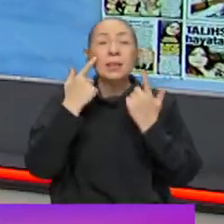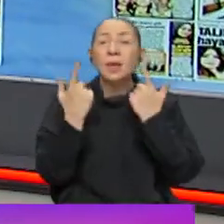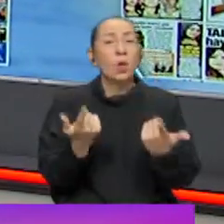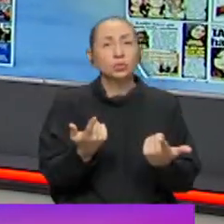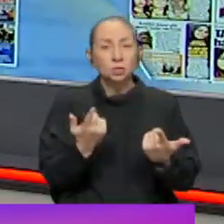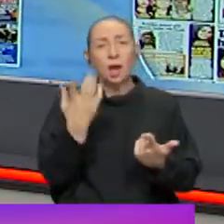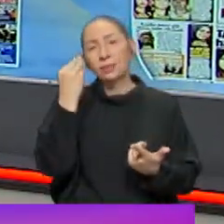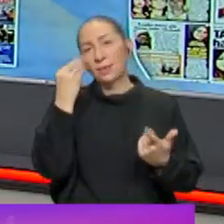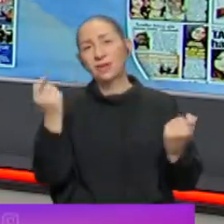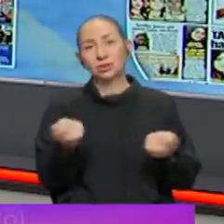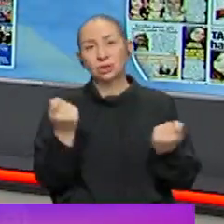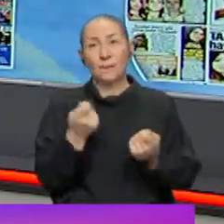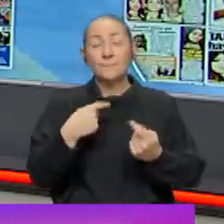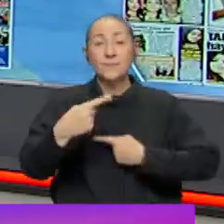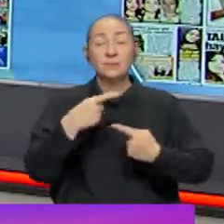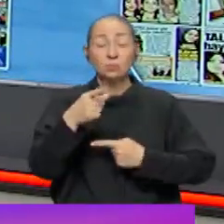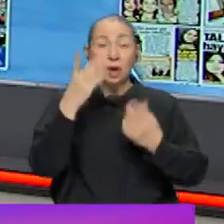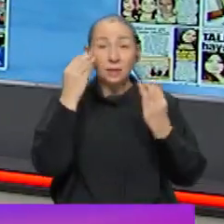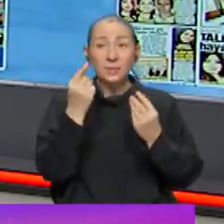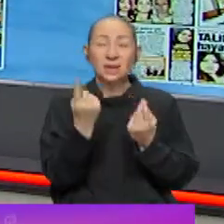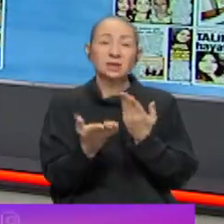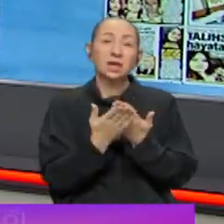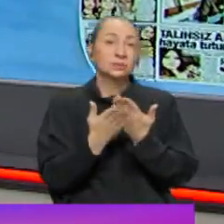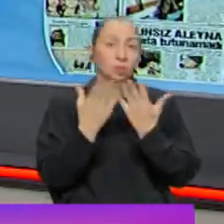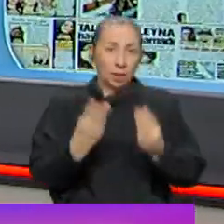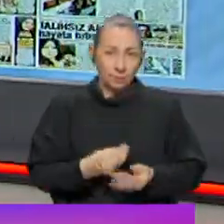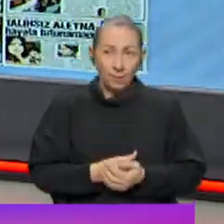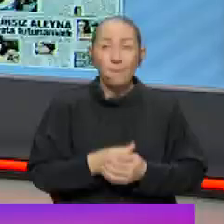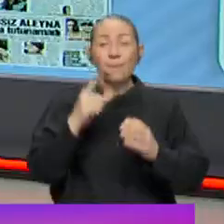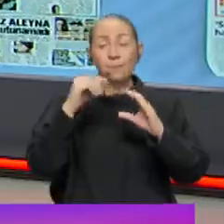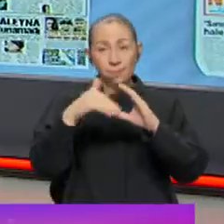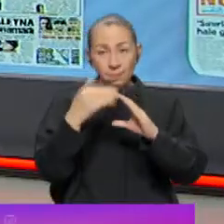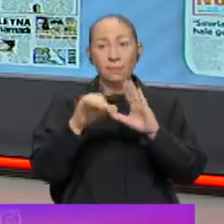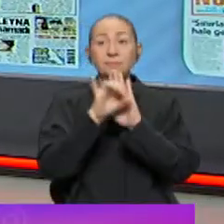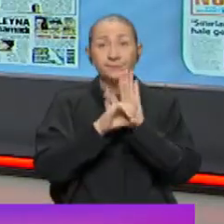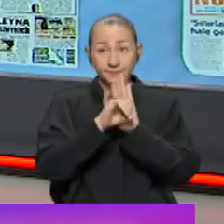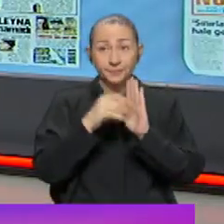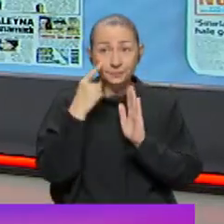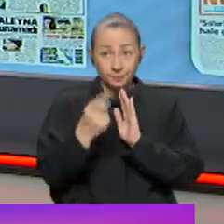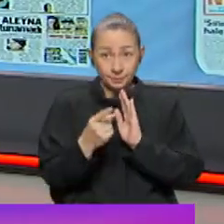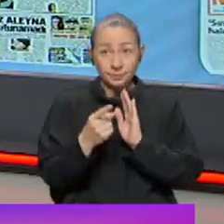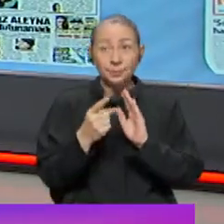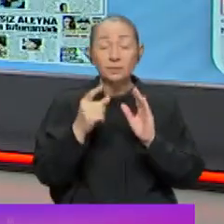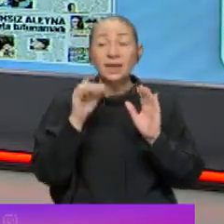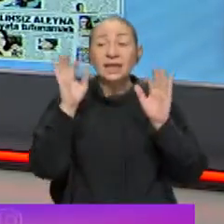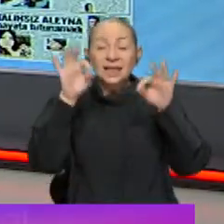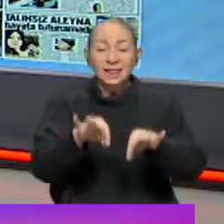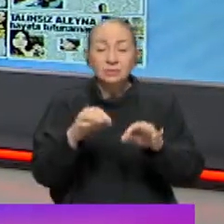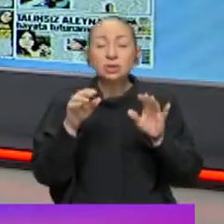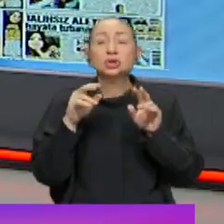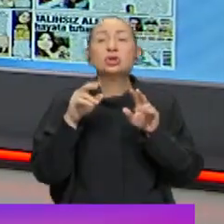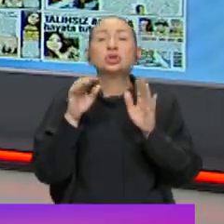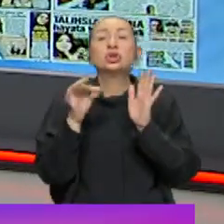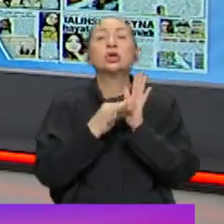gördüğümüzü anlamaya çalışalım birbirimize Bu anlamda da biraz yardımcı olalım Twitter ve Instagram üzerinden Geldiğimiz noktada